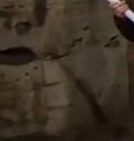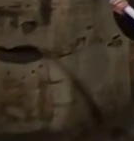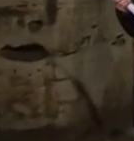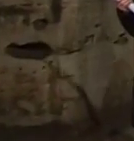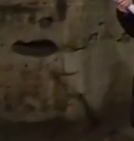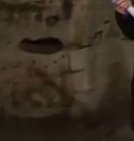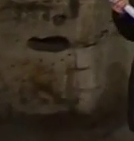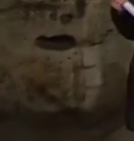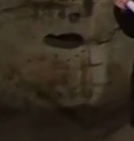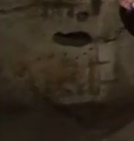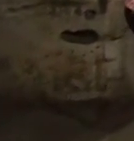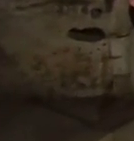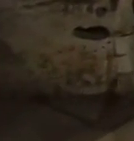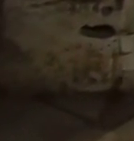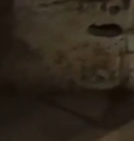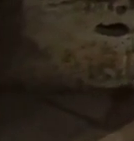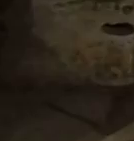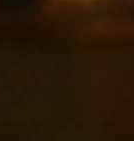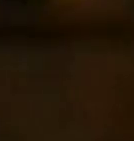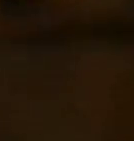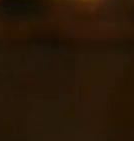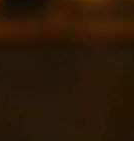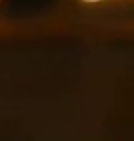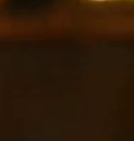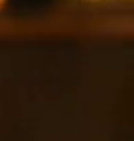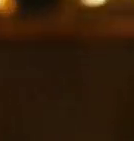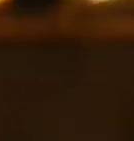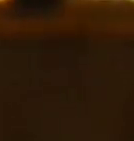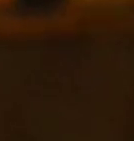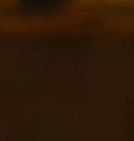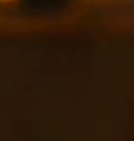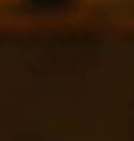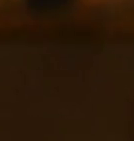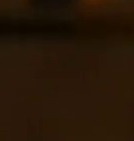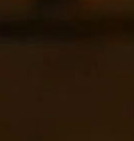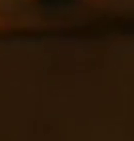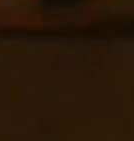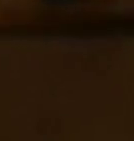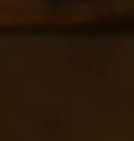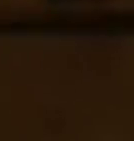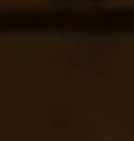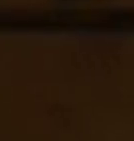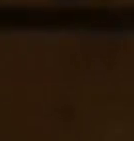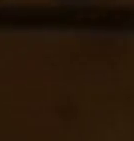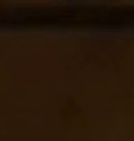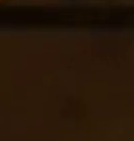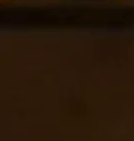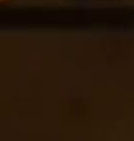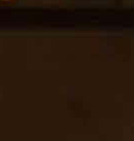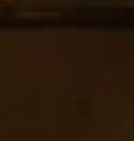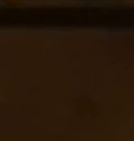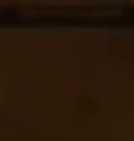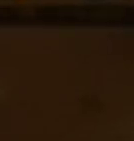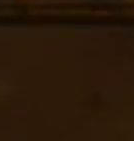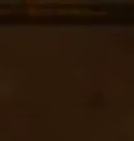feszületet saját kereszthalálának helyszínére. Nagypénteken a Messiás áldozatára emlékezünk, keresztre feszítésére,